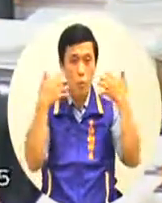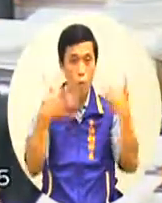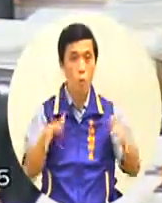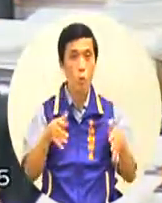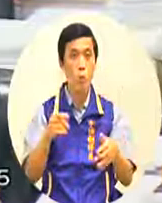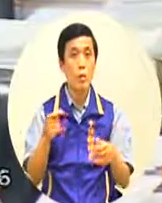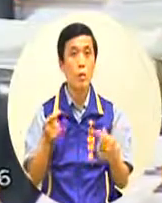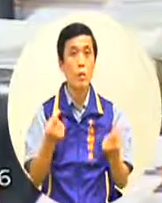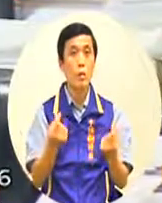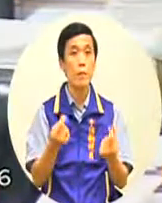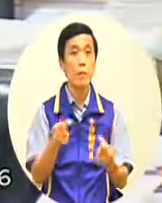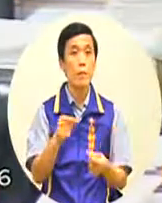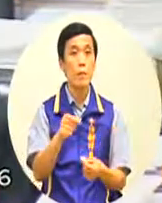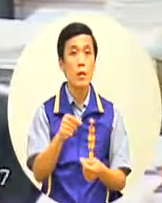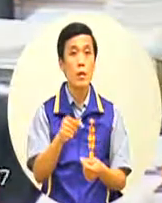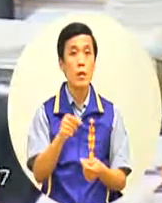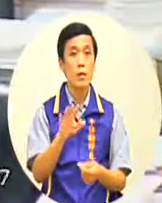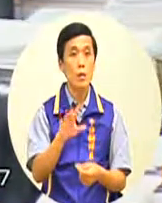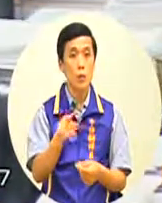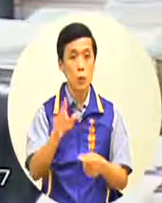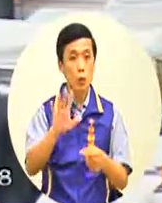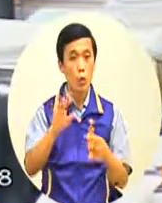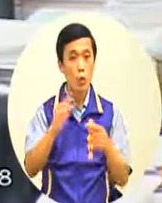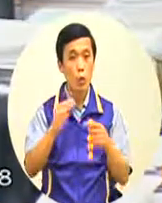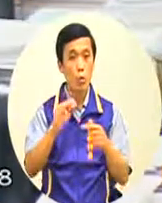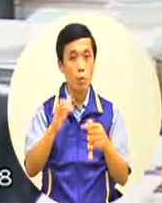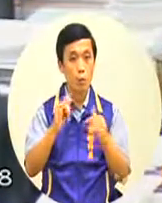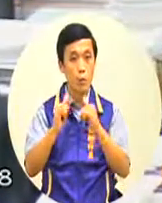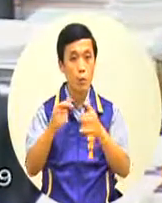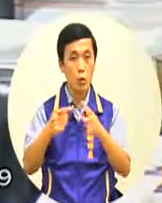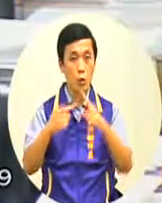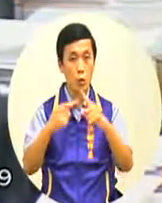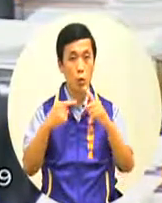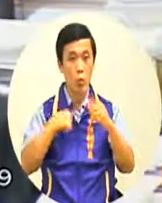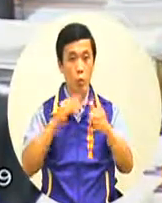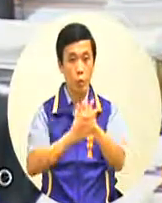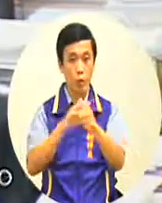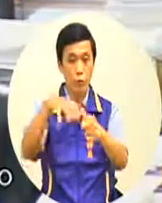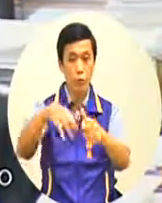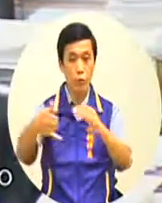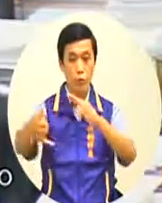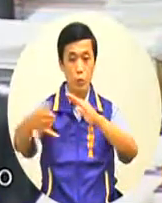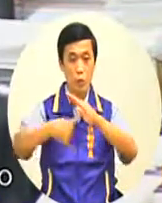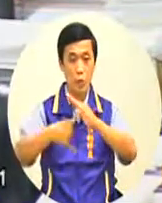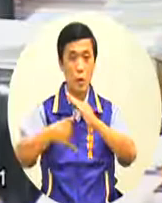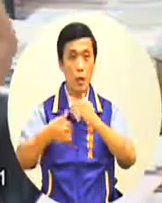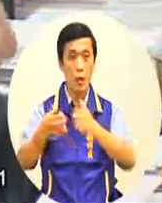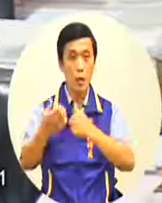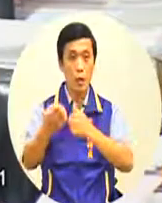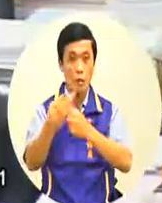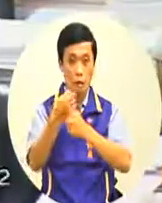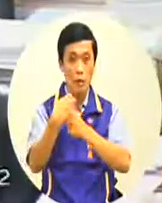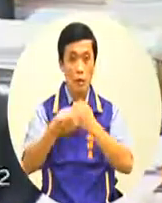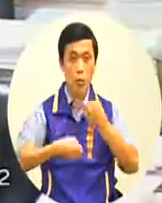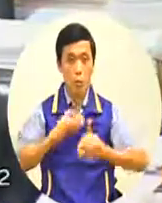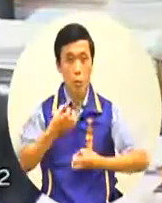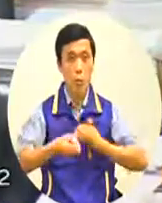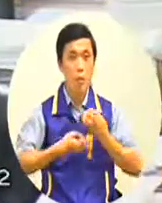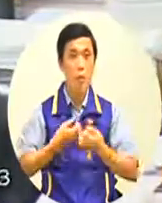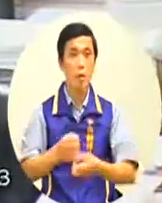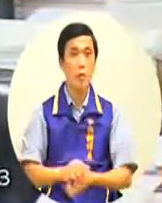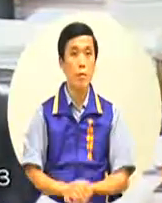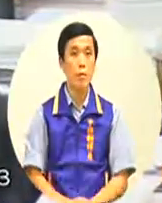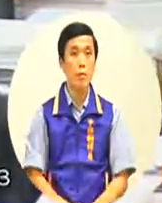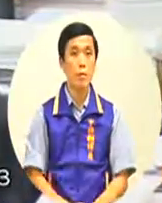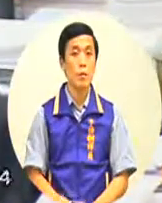罗科最知道，带我那边去做一个陈请哦。这样的一个陈请过程当中，大概东西一开始最后容易